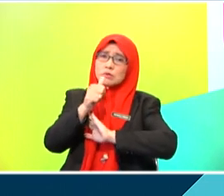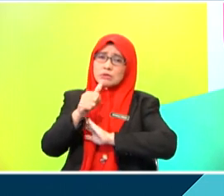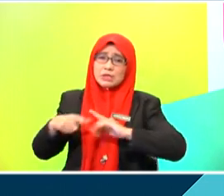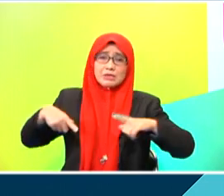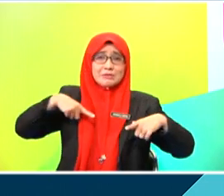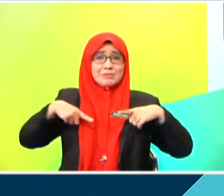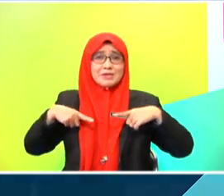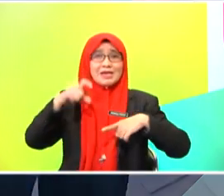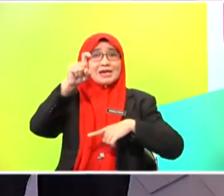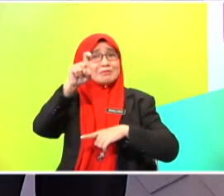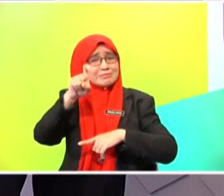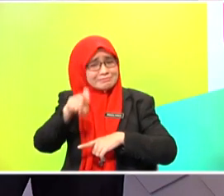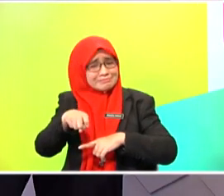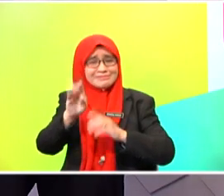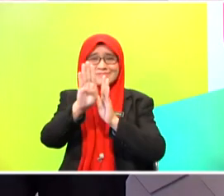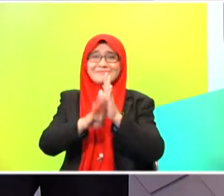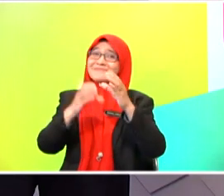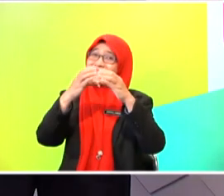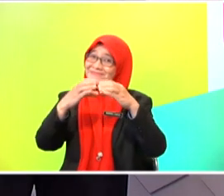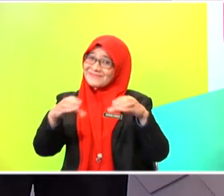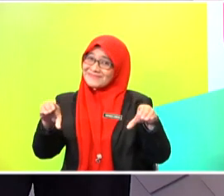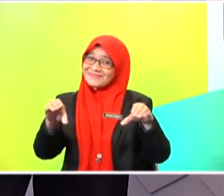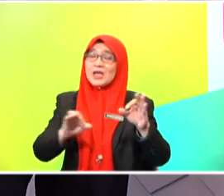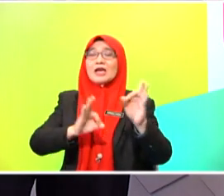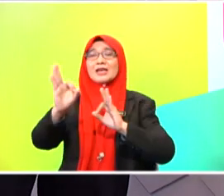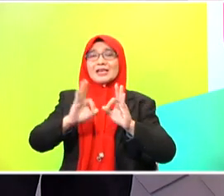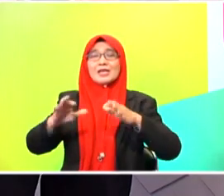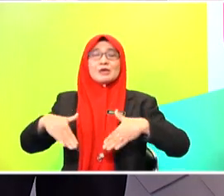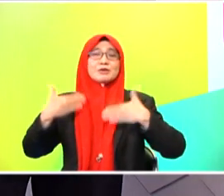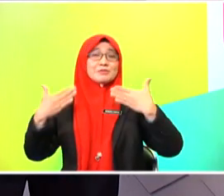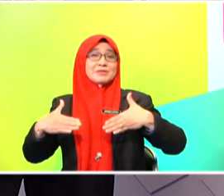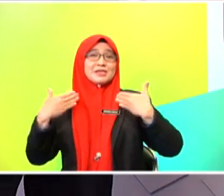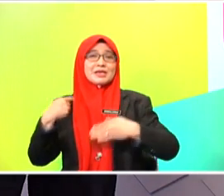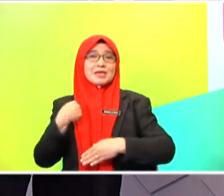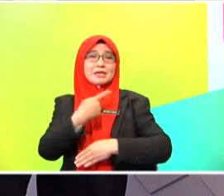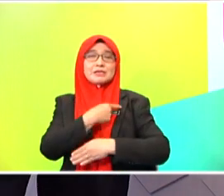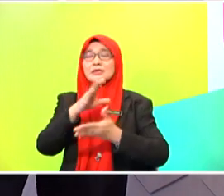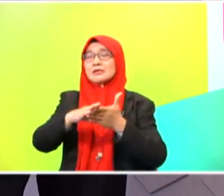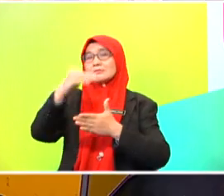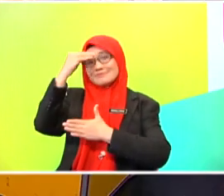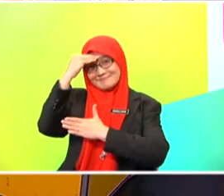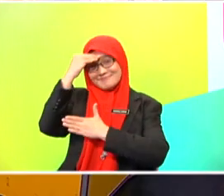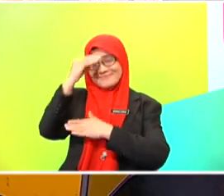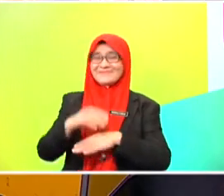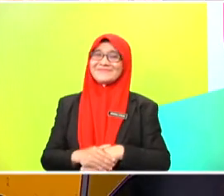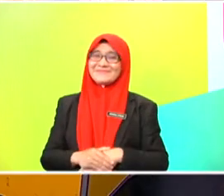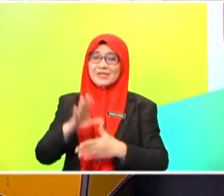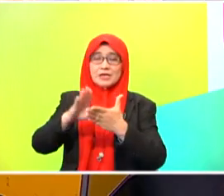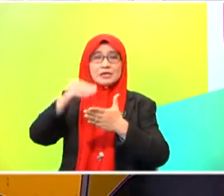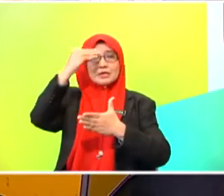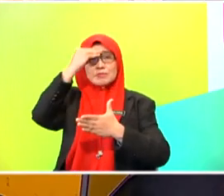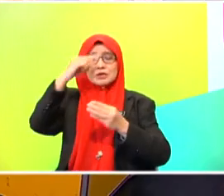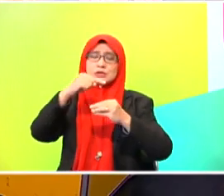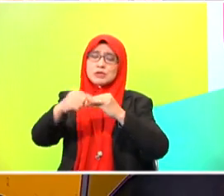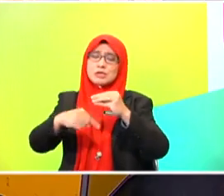mamalia tentu bertelur. Kalau rasa gembira kita belajar, belajar